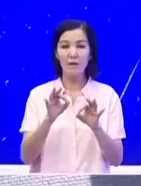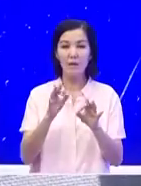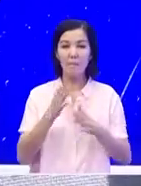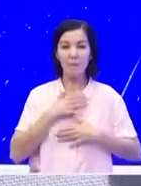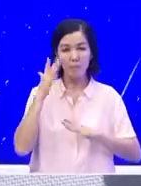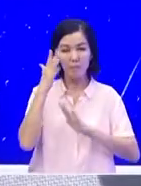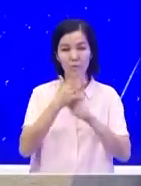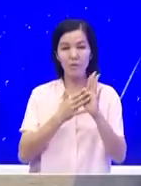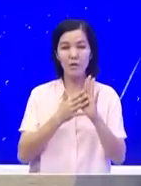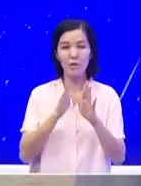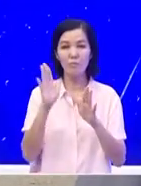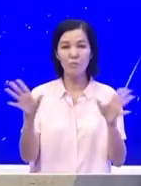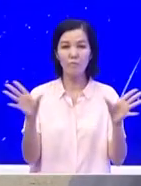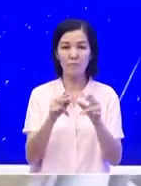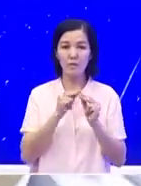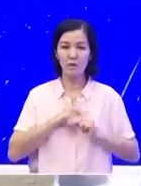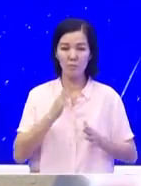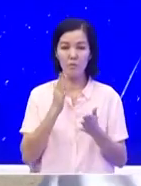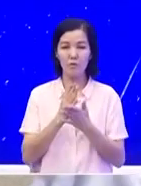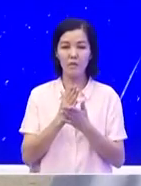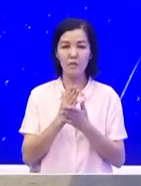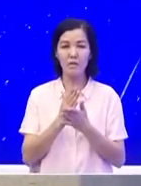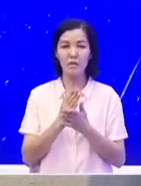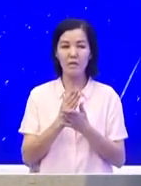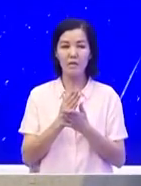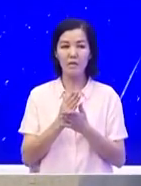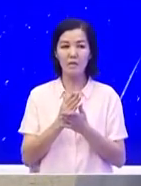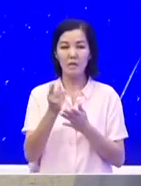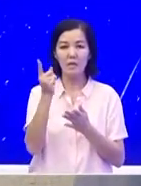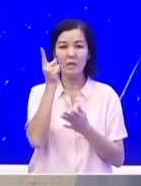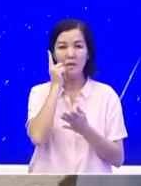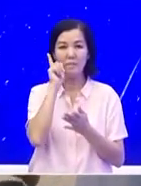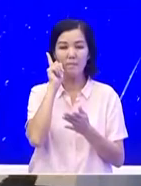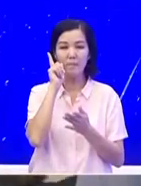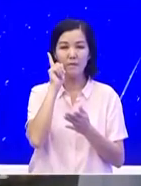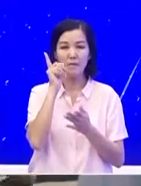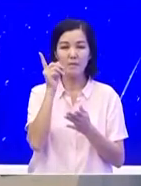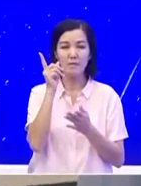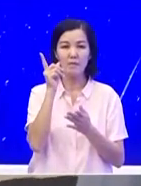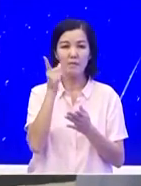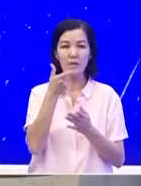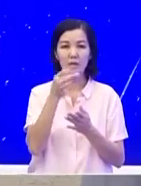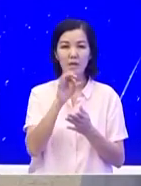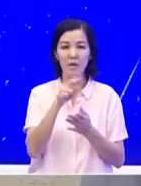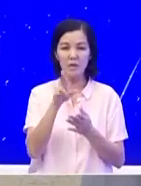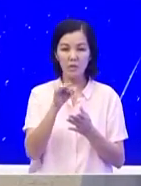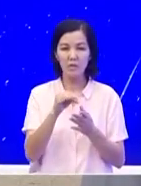дальше будем разрабатывать, совместно с ними работать. Потому что мы сейчас обменялись телефонами, средствами связи, гаджетами и